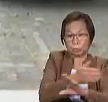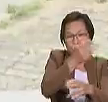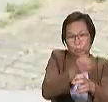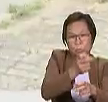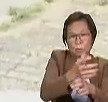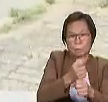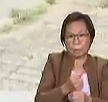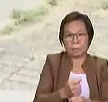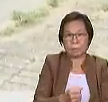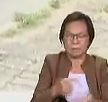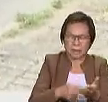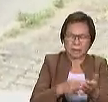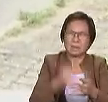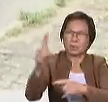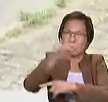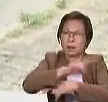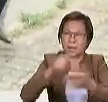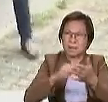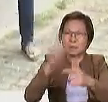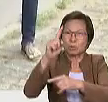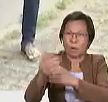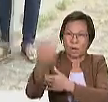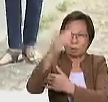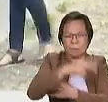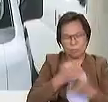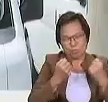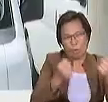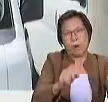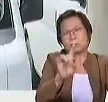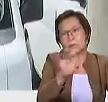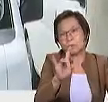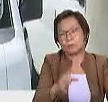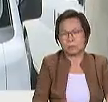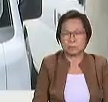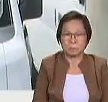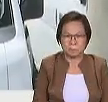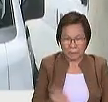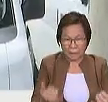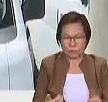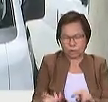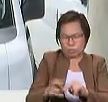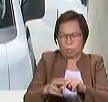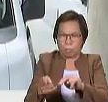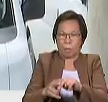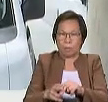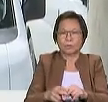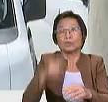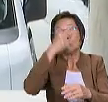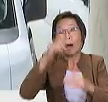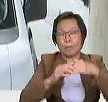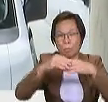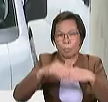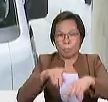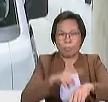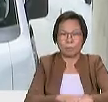dapatlah kadang-kadang kami dalam satu hari ini pun satu hari satu tree.pdf sekarang ini dan kaget sudah pernah diberi kelonggaran dan Minggu